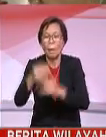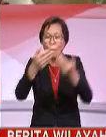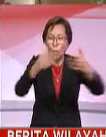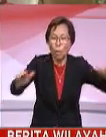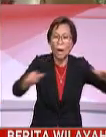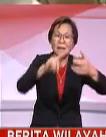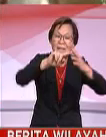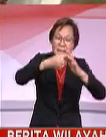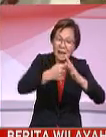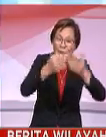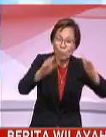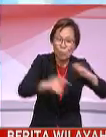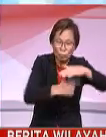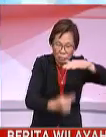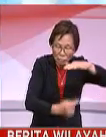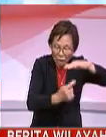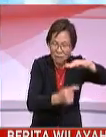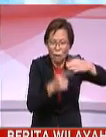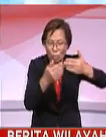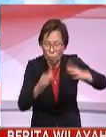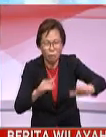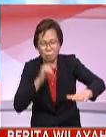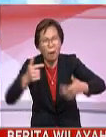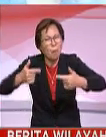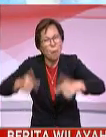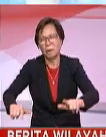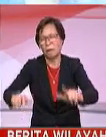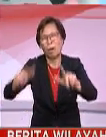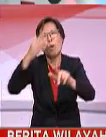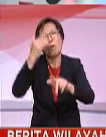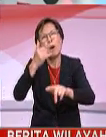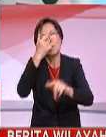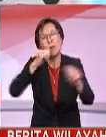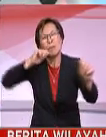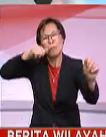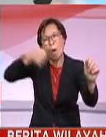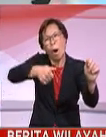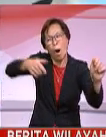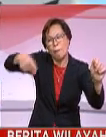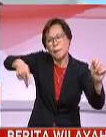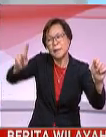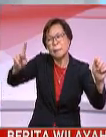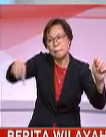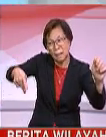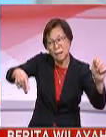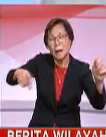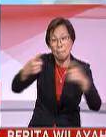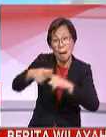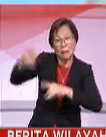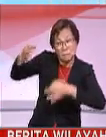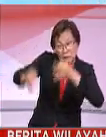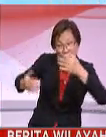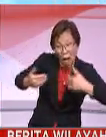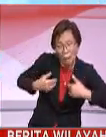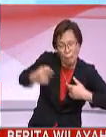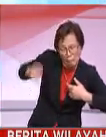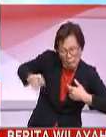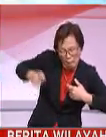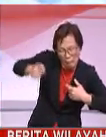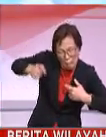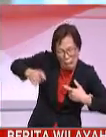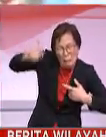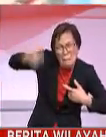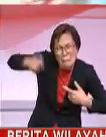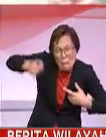pembukaan Taska dan Tadika adalah tidak dibenarkan berikutan arahan PKP, tetapi sekiranya terdapat keperluan